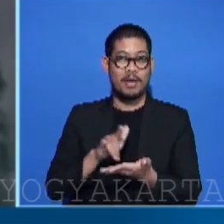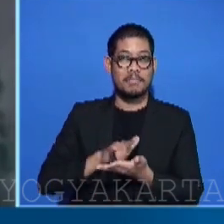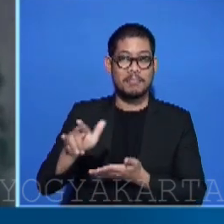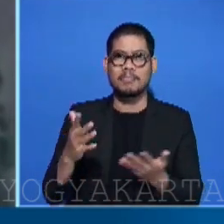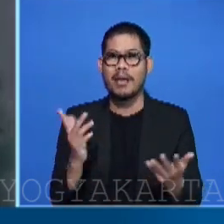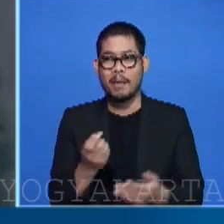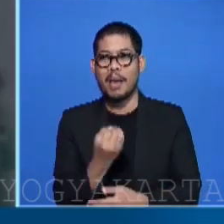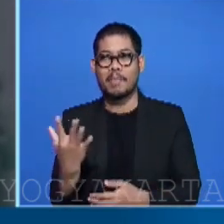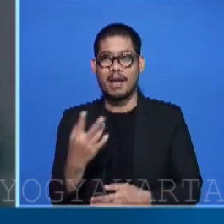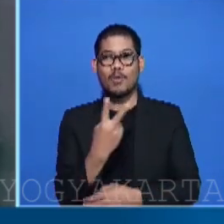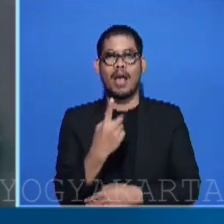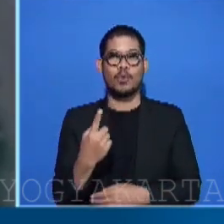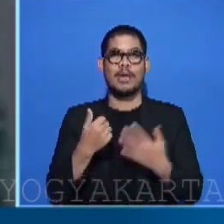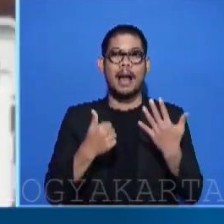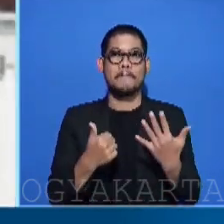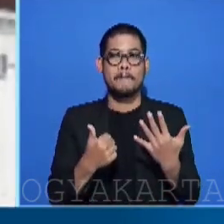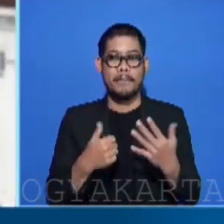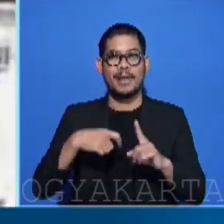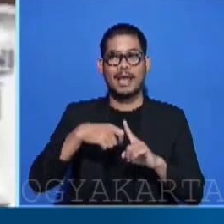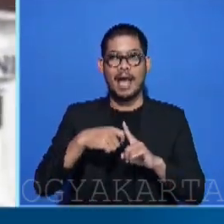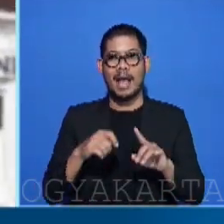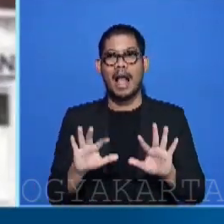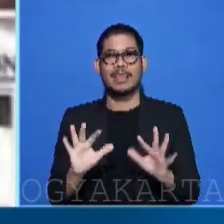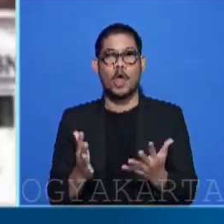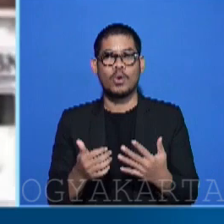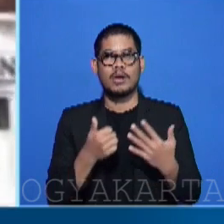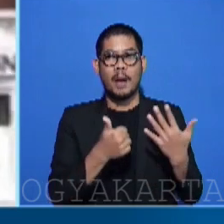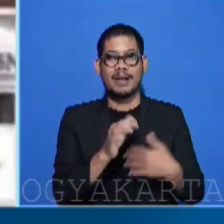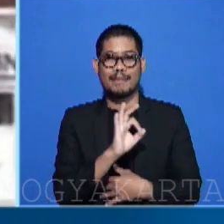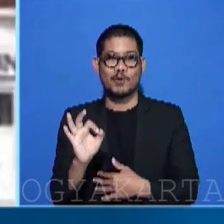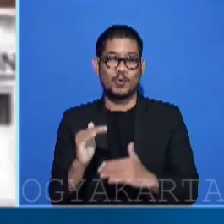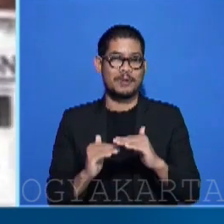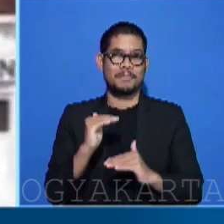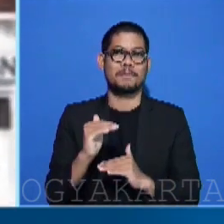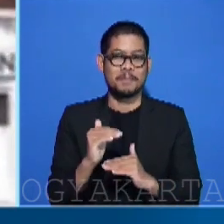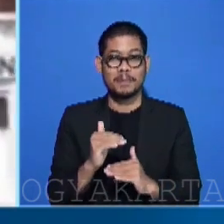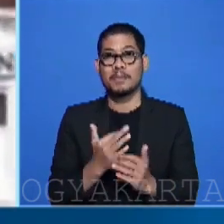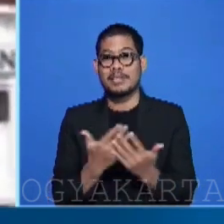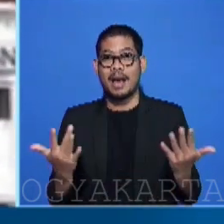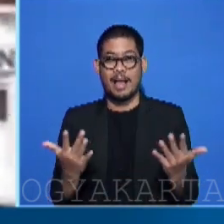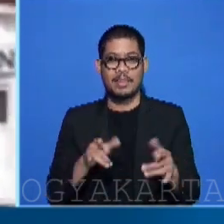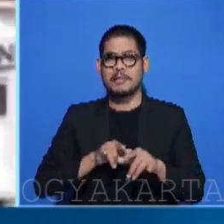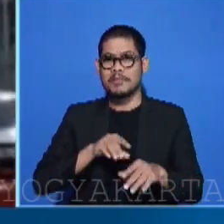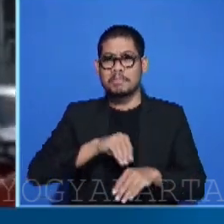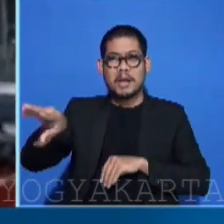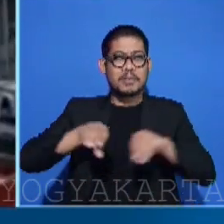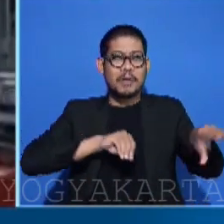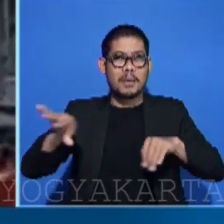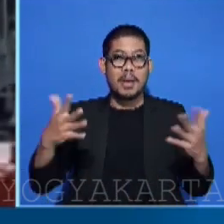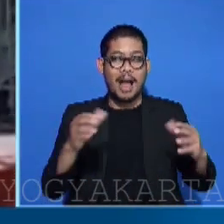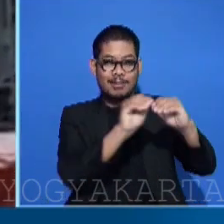2.116 KK atau sebanyak 6.823 warga ke berbagai wilayah di Indonesia